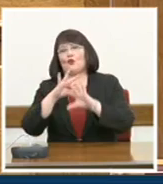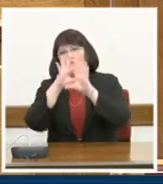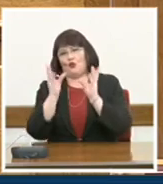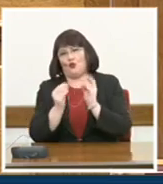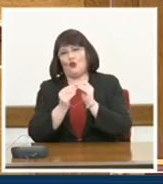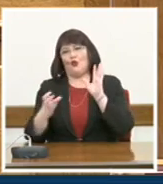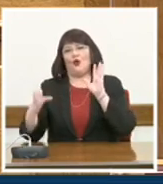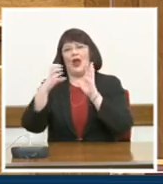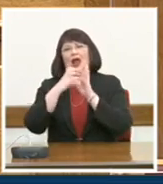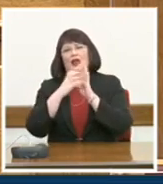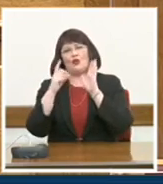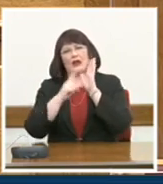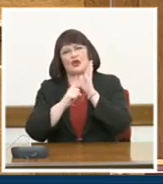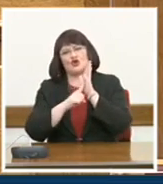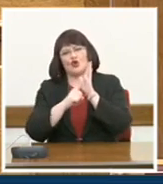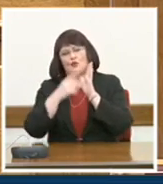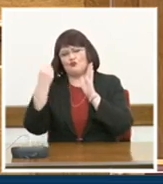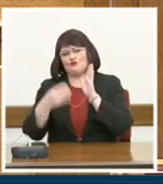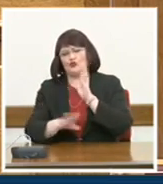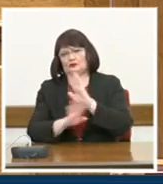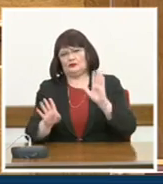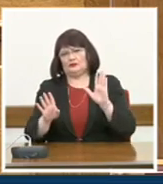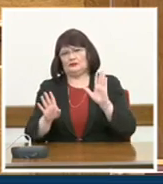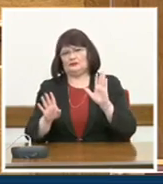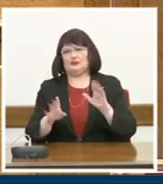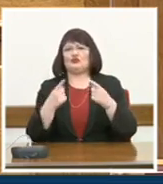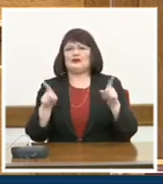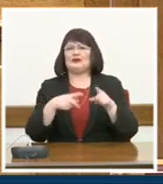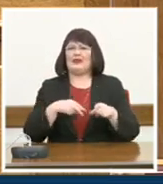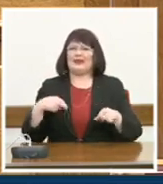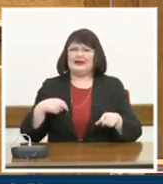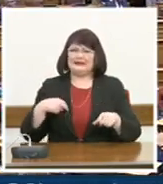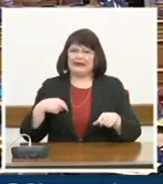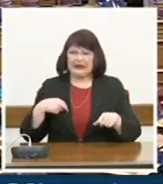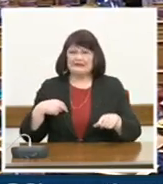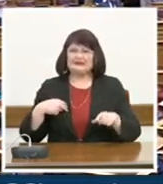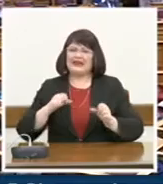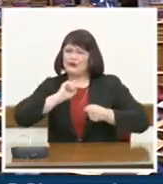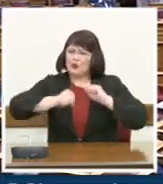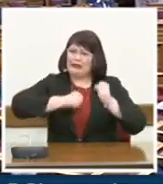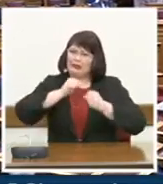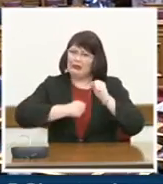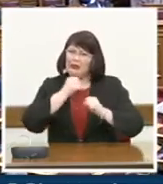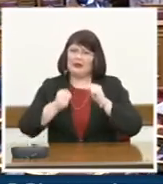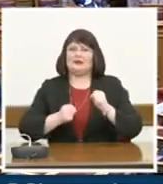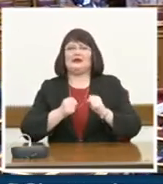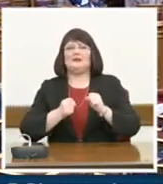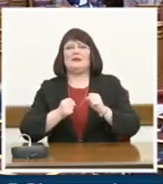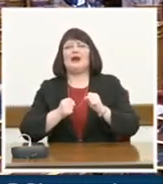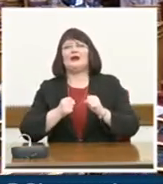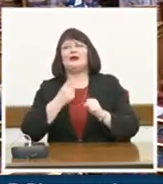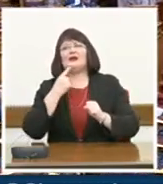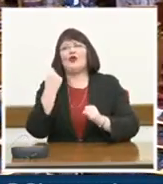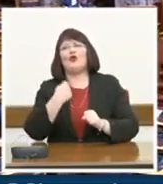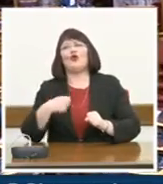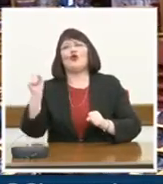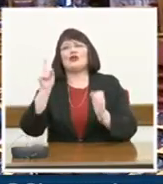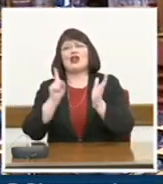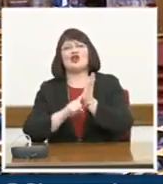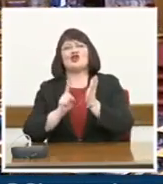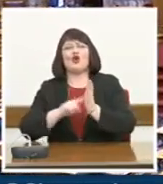άθλιου νόμου. Μομφή κατέθεσε και το ταξικό εργατικό κίνημα που τον κάνει αυτό το νόμο κουρελόχαρτο